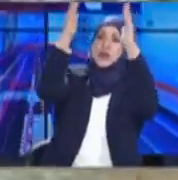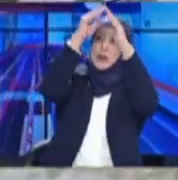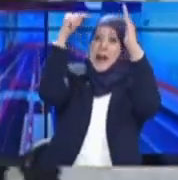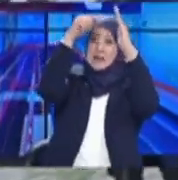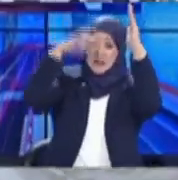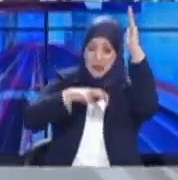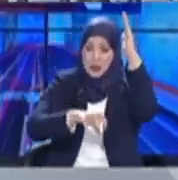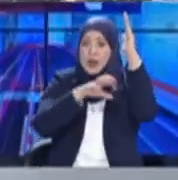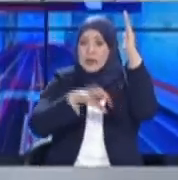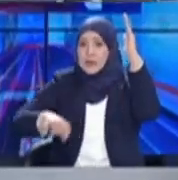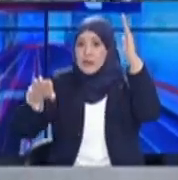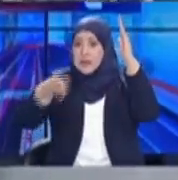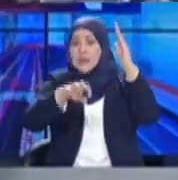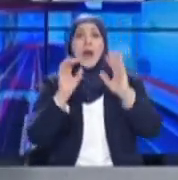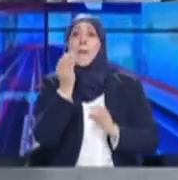تقريبا